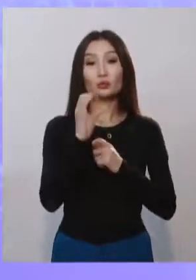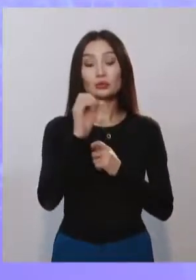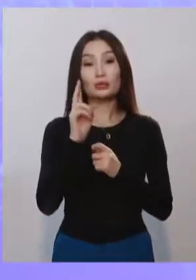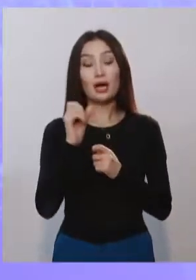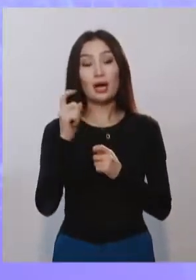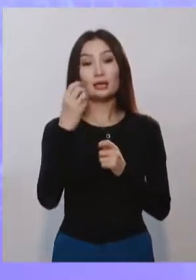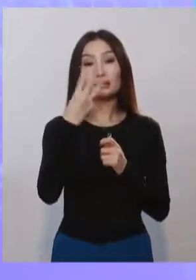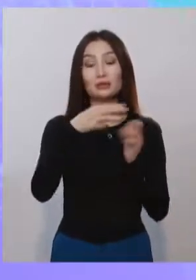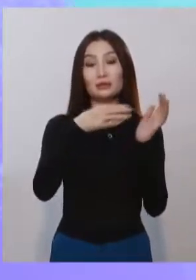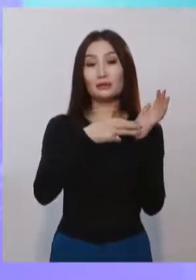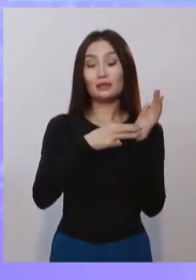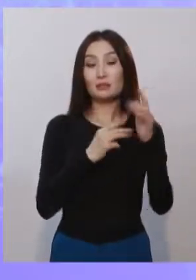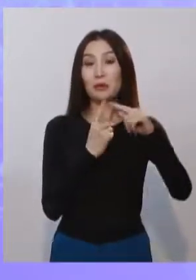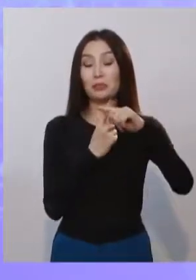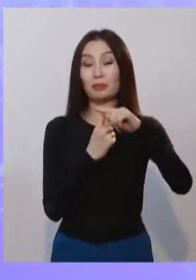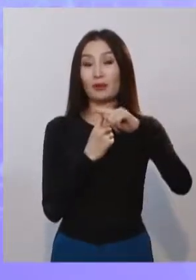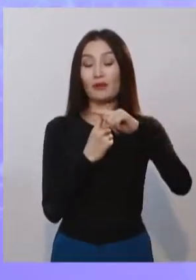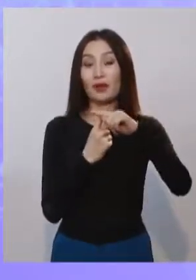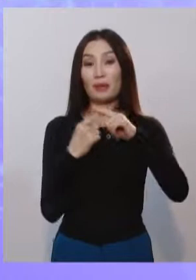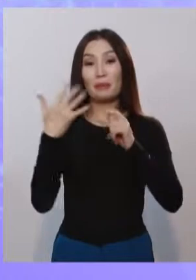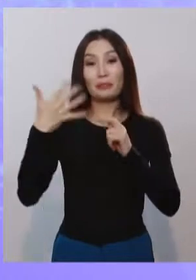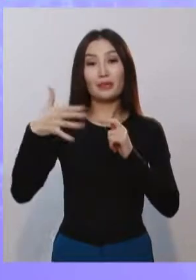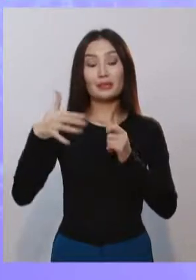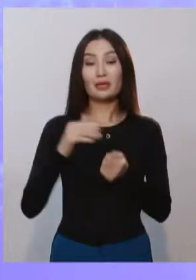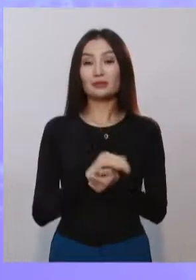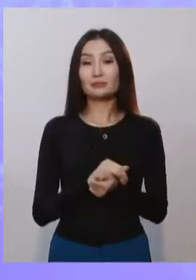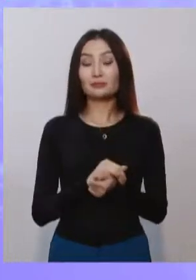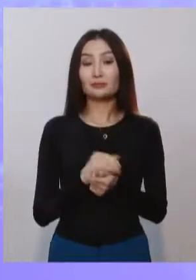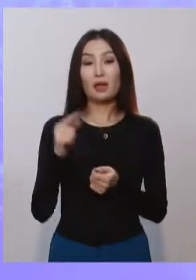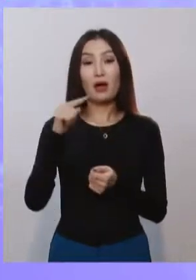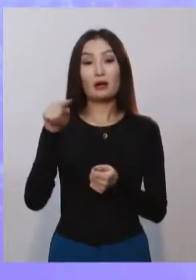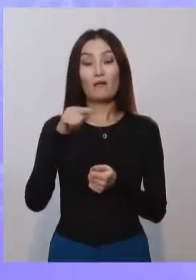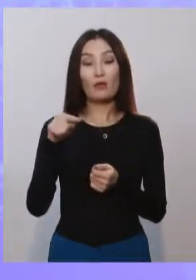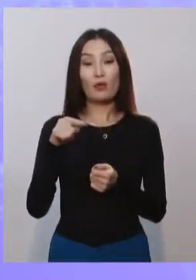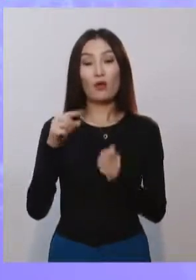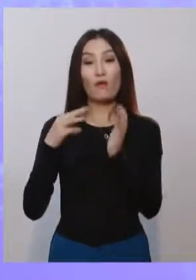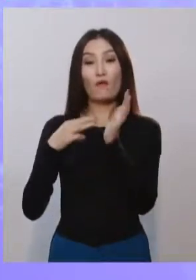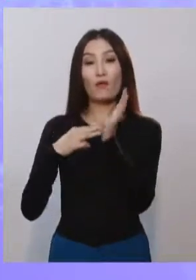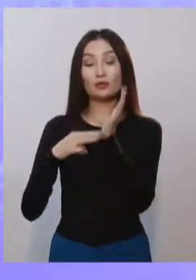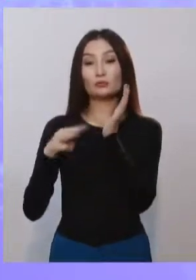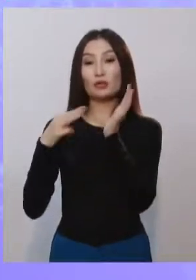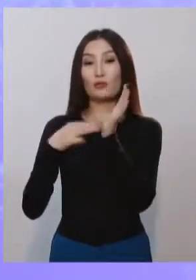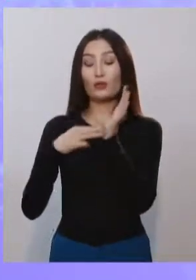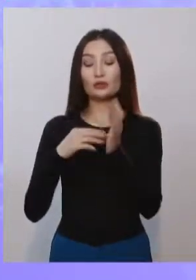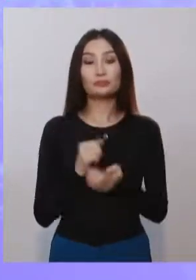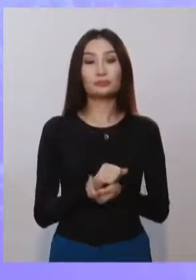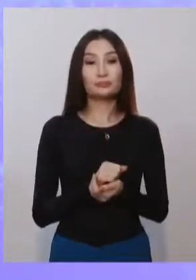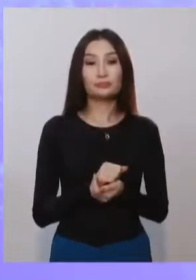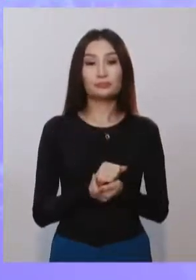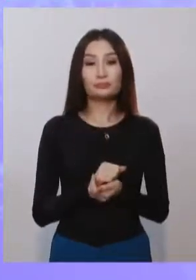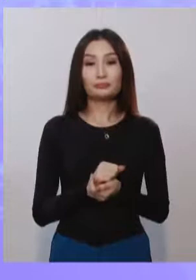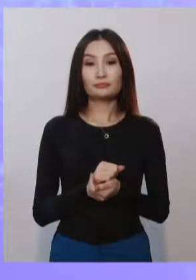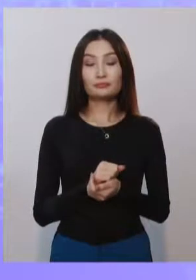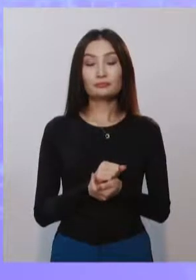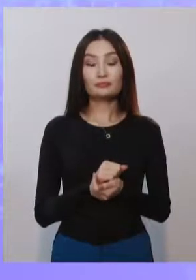38 прибавляем 50 равно 88 метров